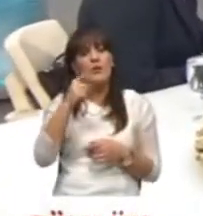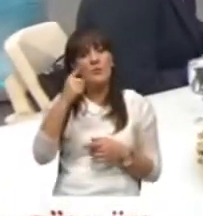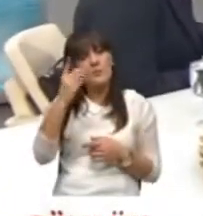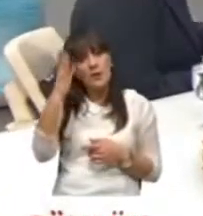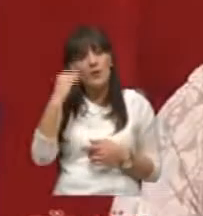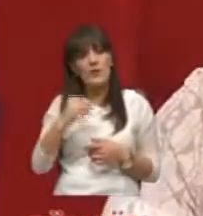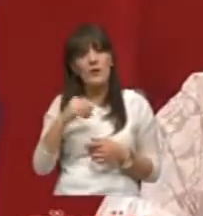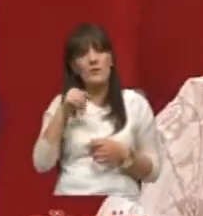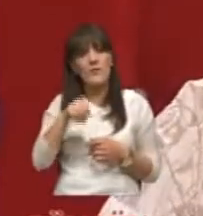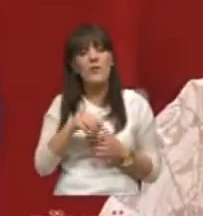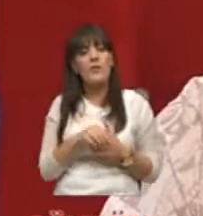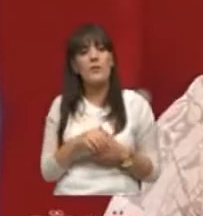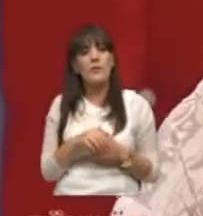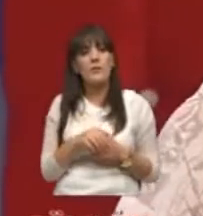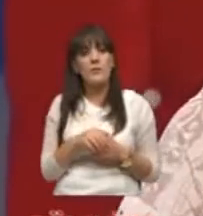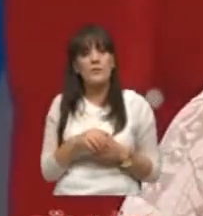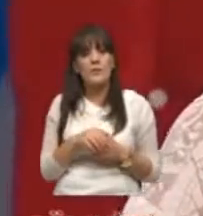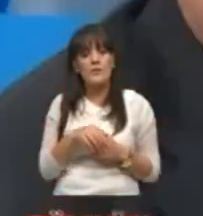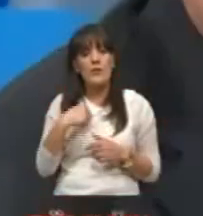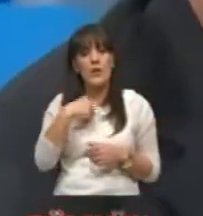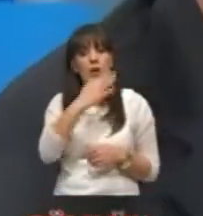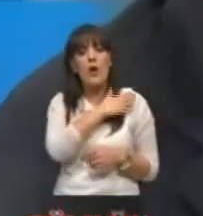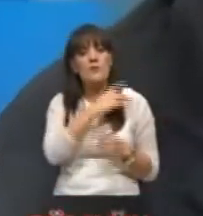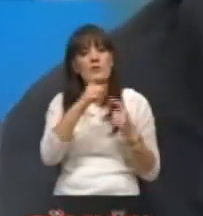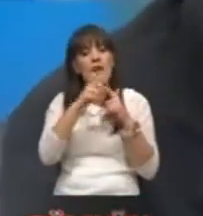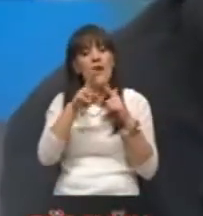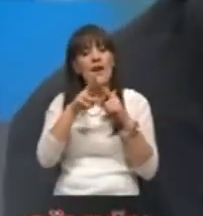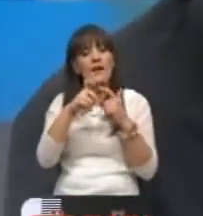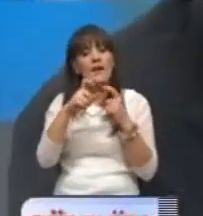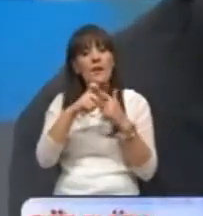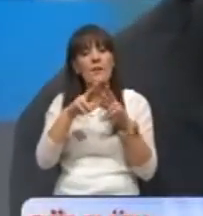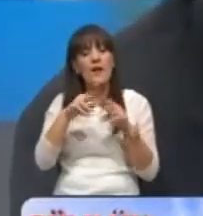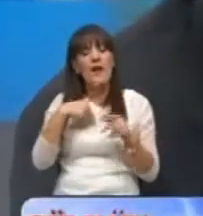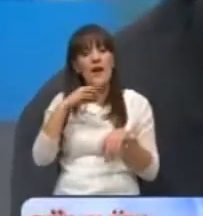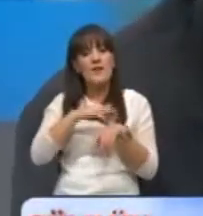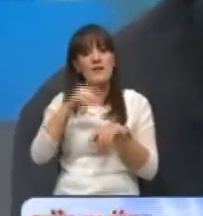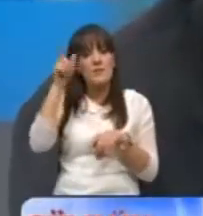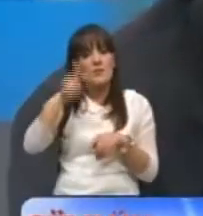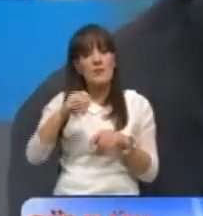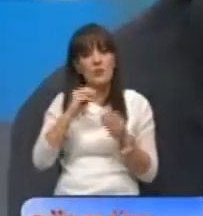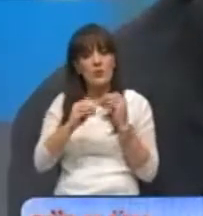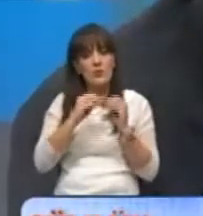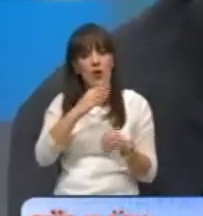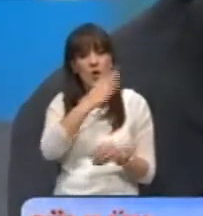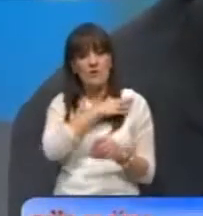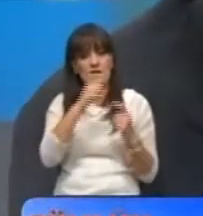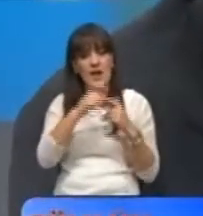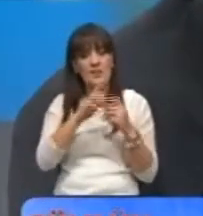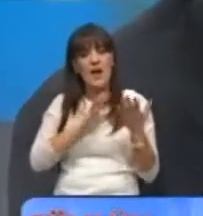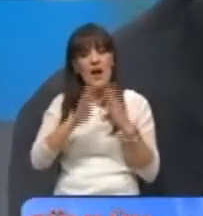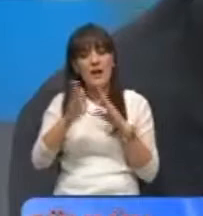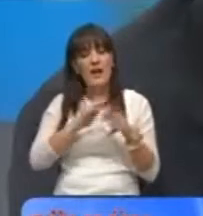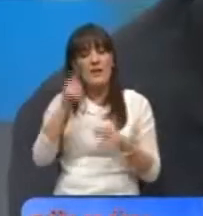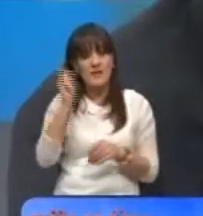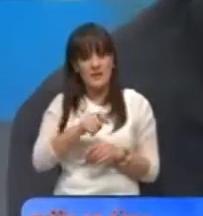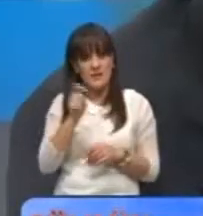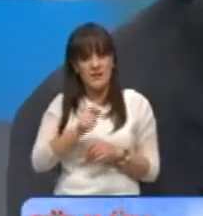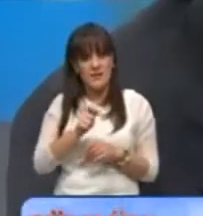isterseniz öğrenelim. Peki. Olur mu? Tabii ki. Şimdi omuz ekleminde bahsettiği hastamızın problemi, omuz eklemindeki hareketini